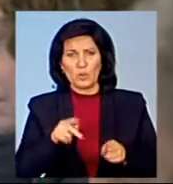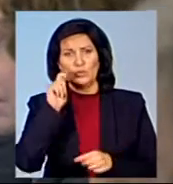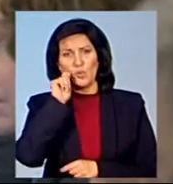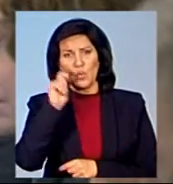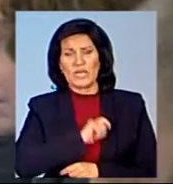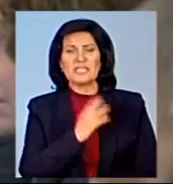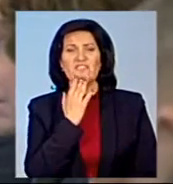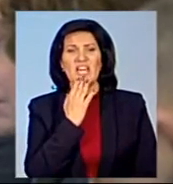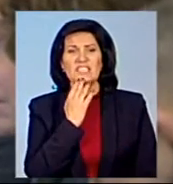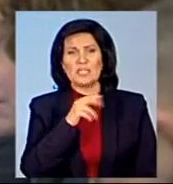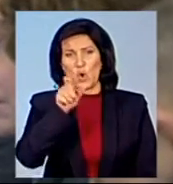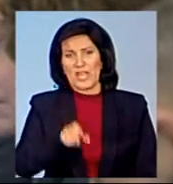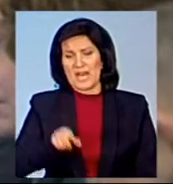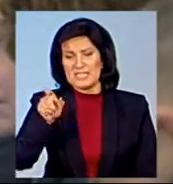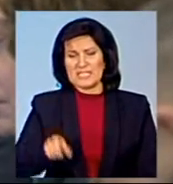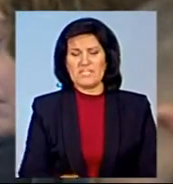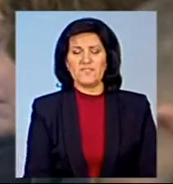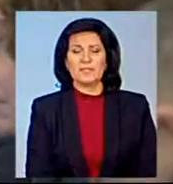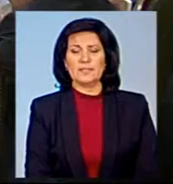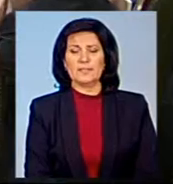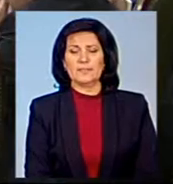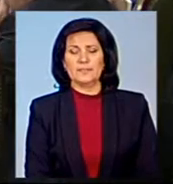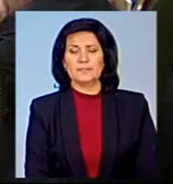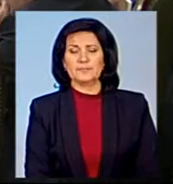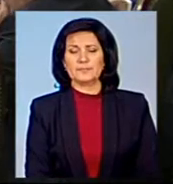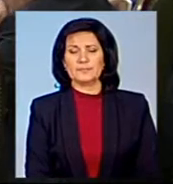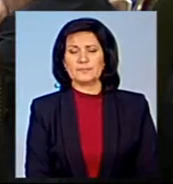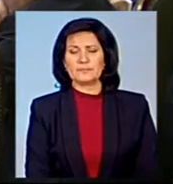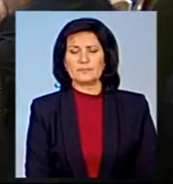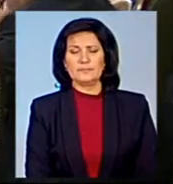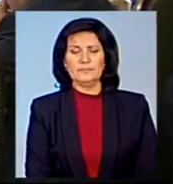українських націоналістів. Ольга Кравченко, Олександр Самойлов. Новини на Першому.